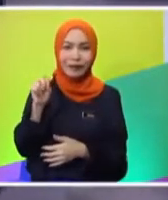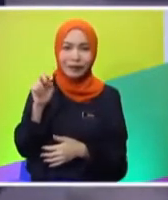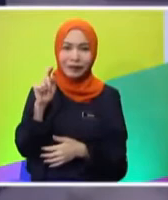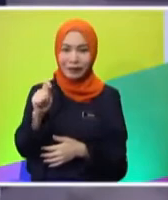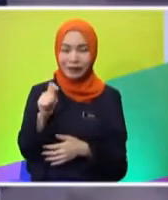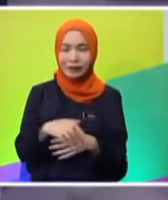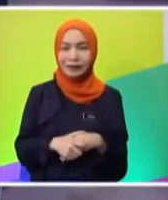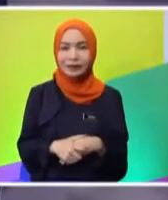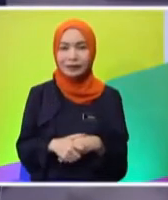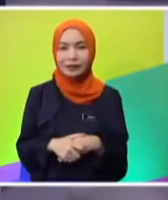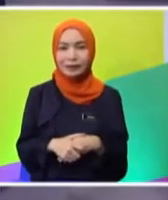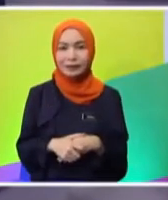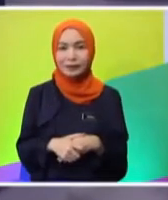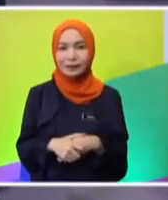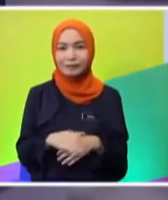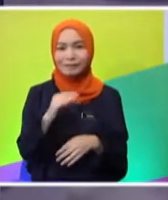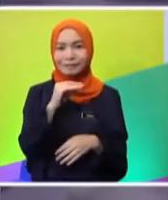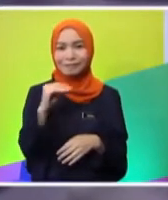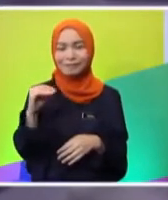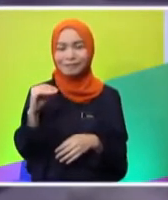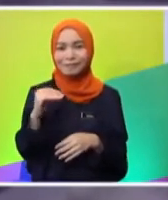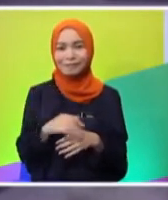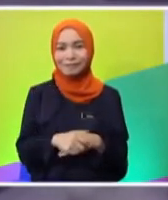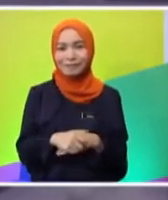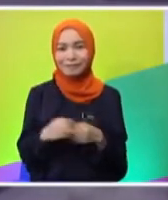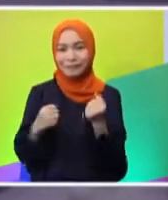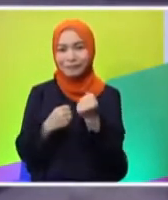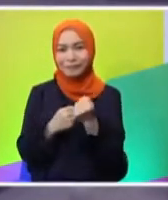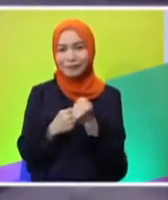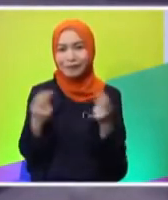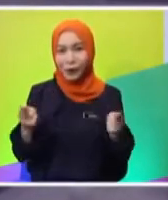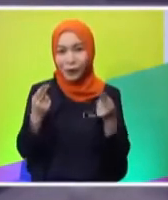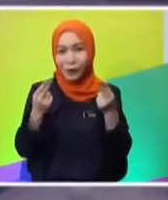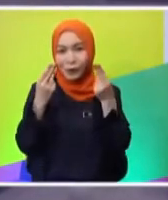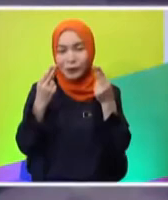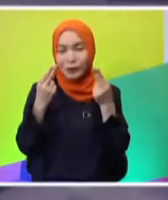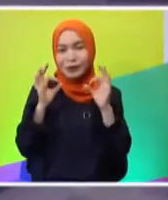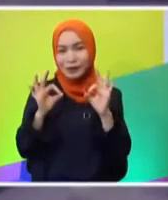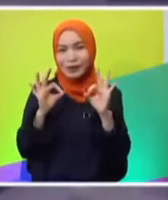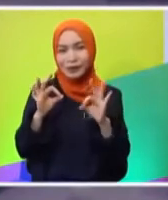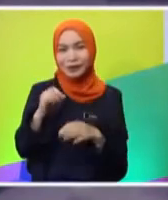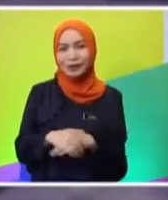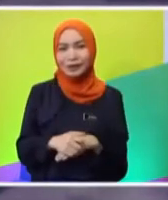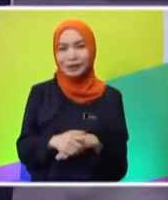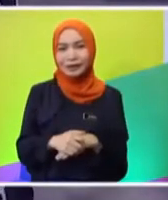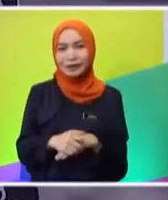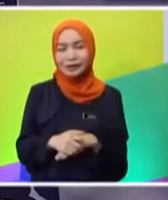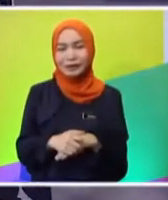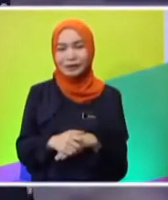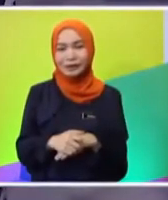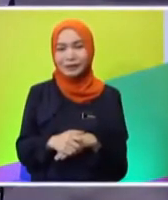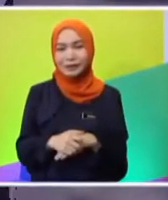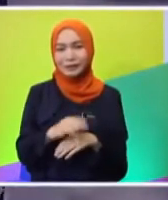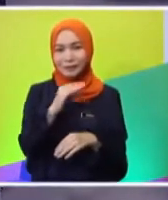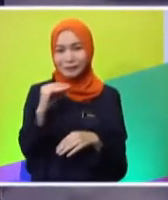banyak sangat nih great FW masa yg berjaya menambah soalnya diberi dengan jauh lebih panjang